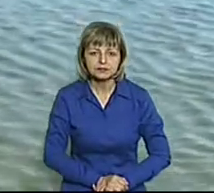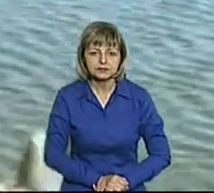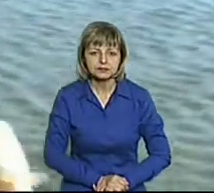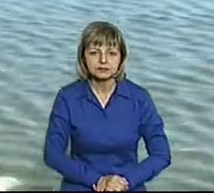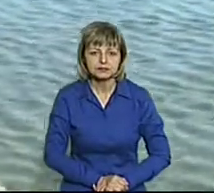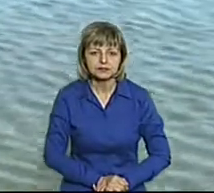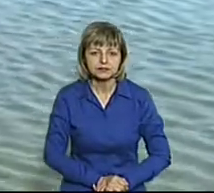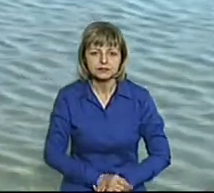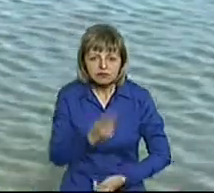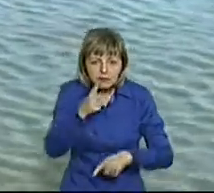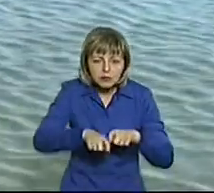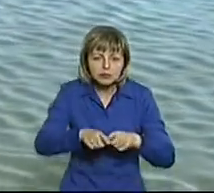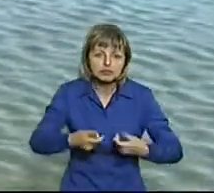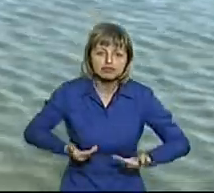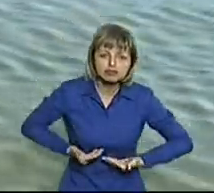Та вже не живий.